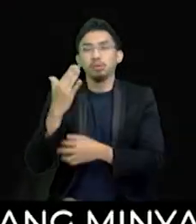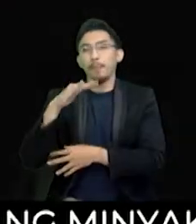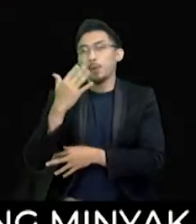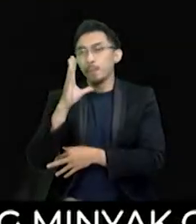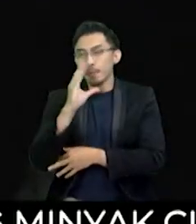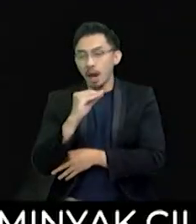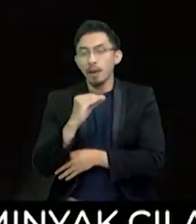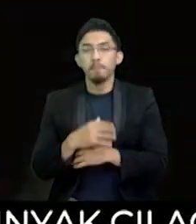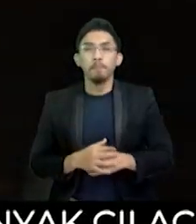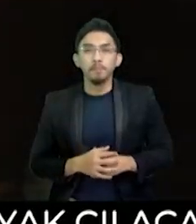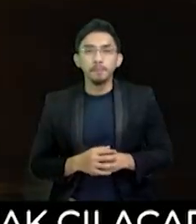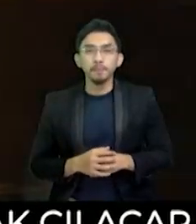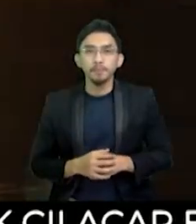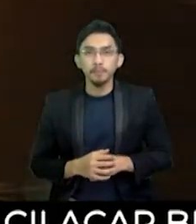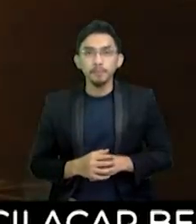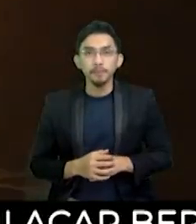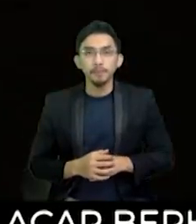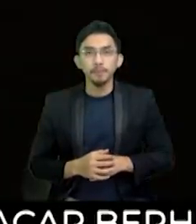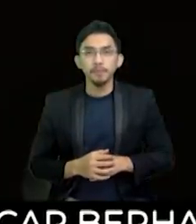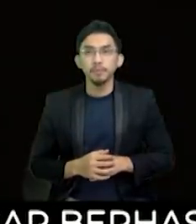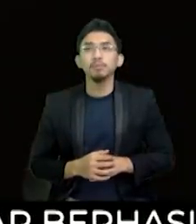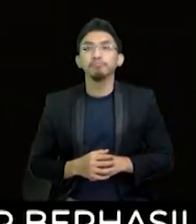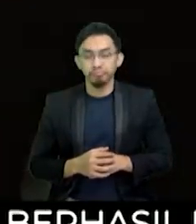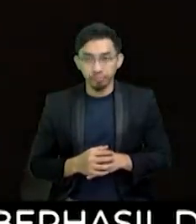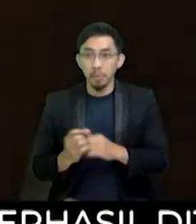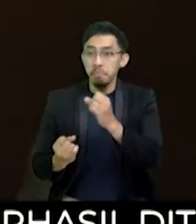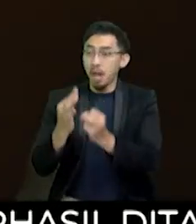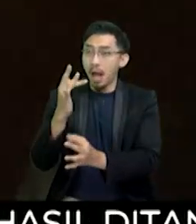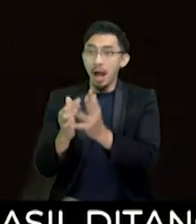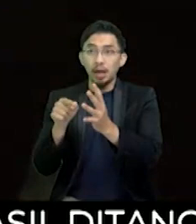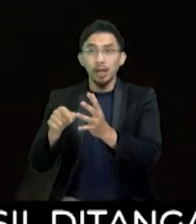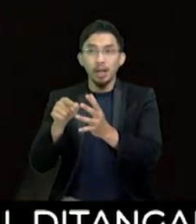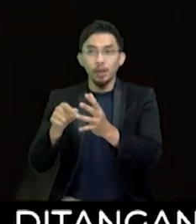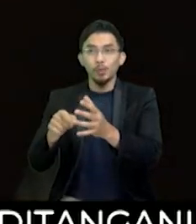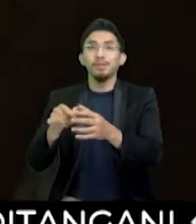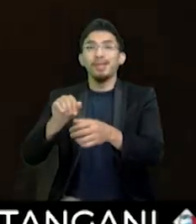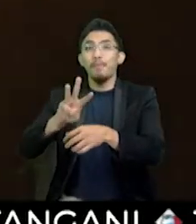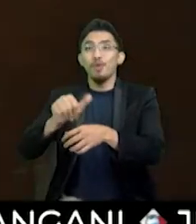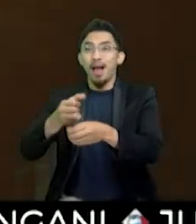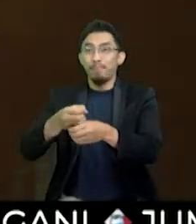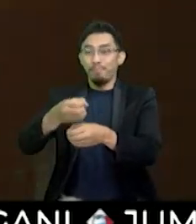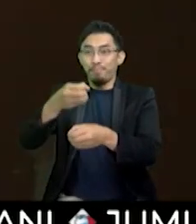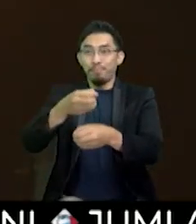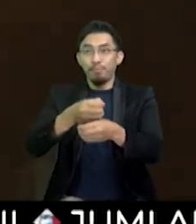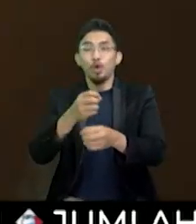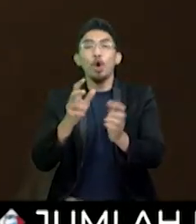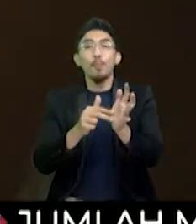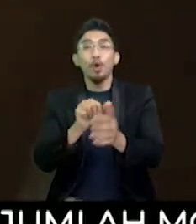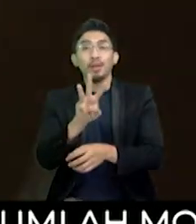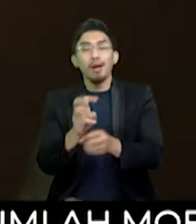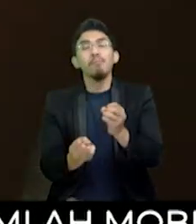19.20. Kobaran api membakar tangki 36 yang menyimpan 31.000 kiloliter BBM jenis